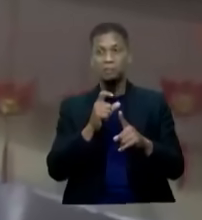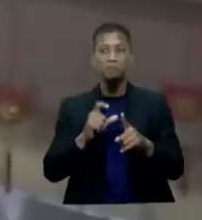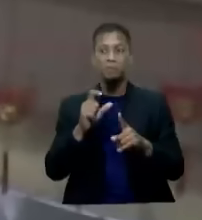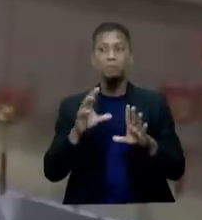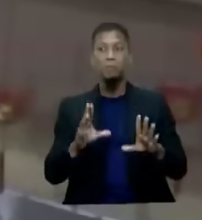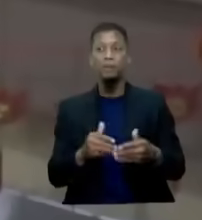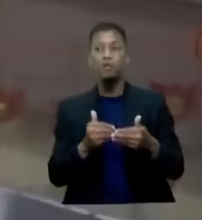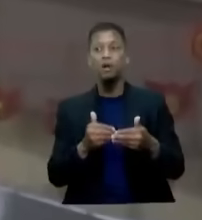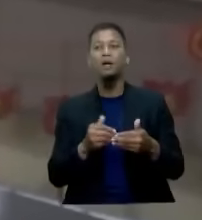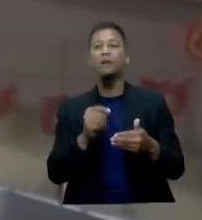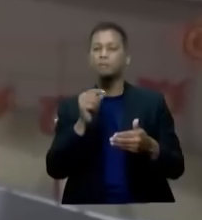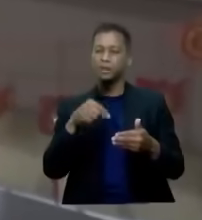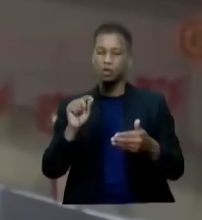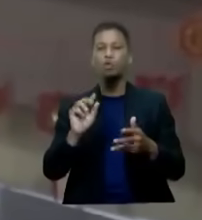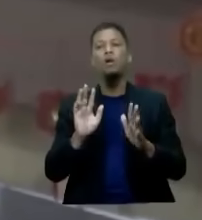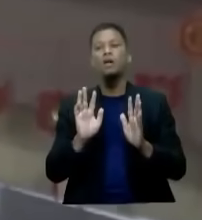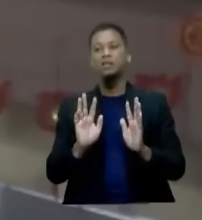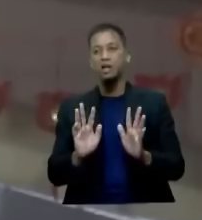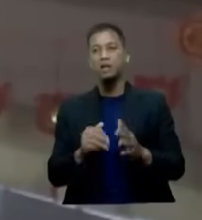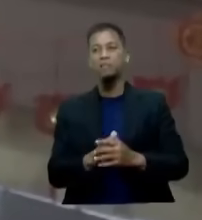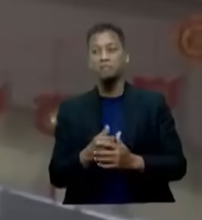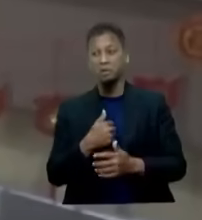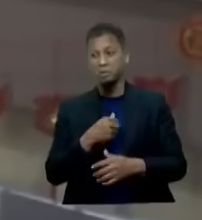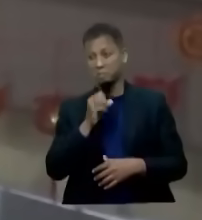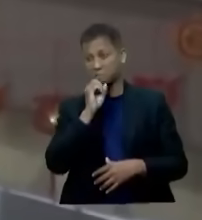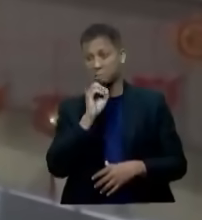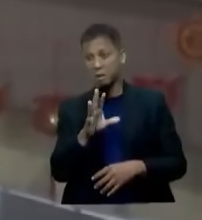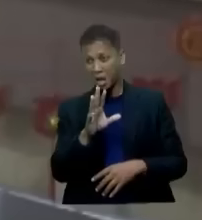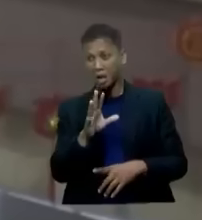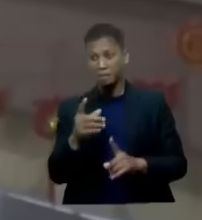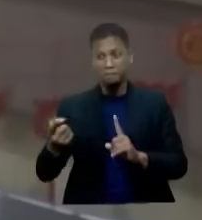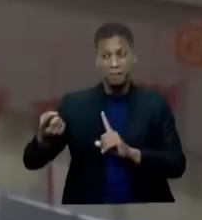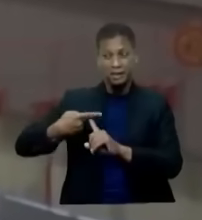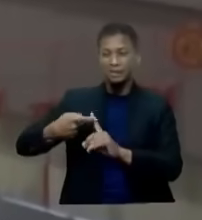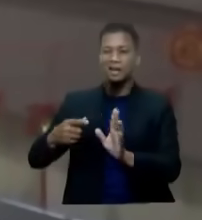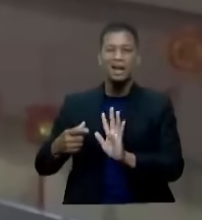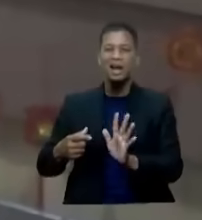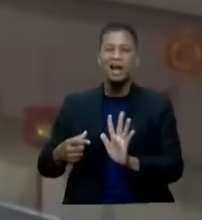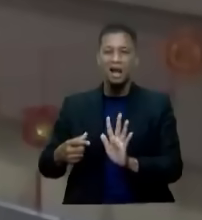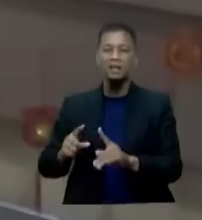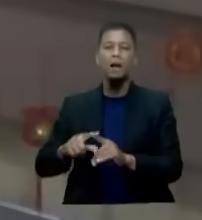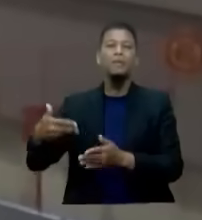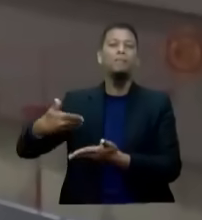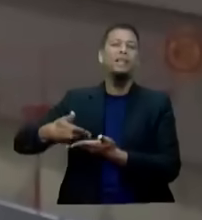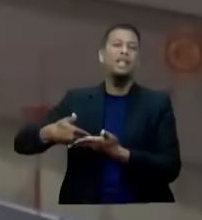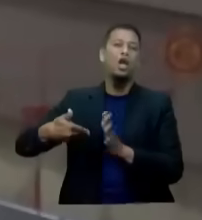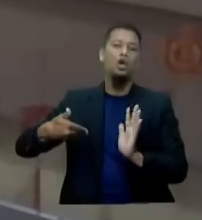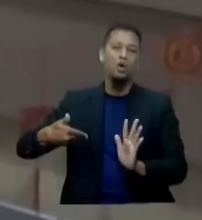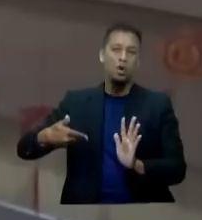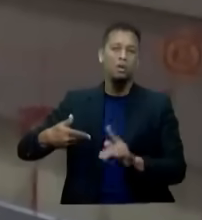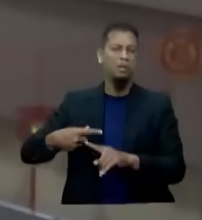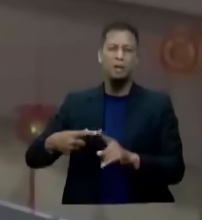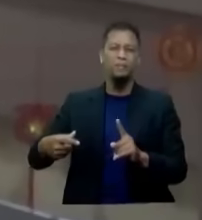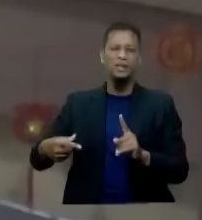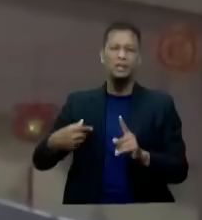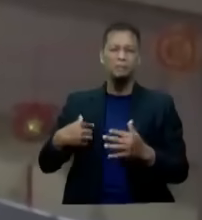kebenaran. Saya tidak mengatakan intimidasi permintaan, dan permintaannya tidak sesuai dengan apa yang